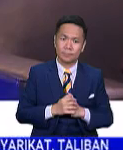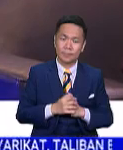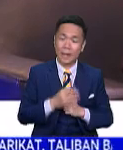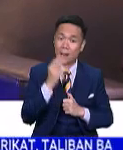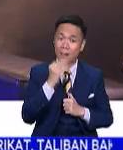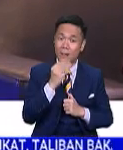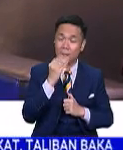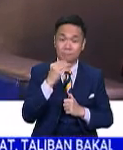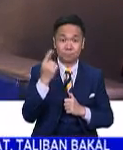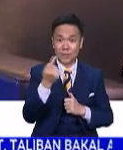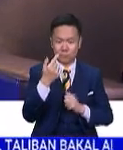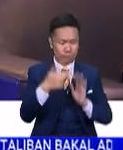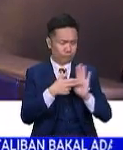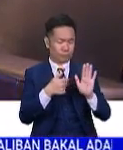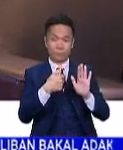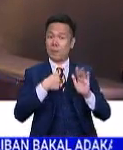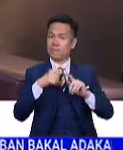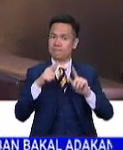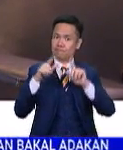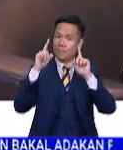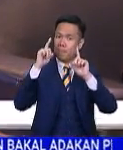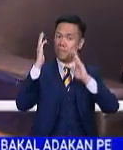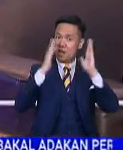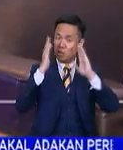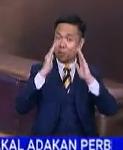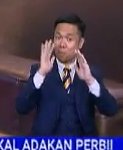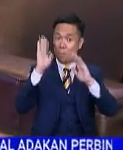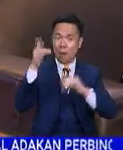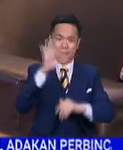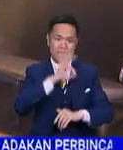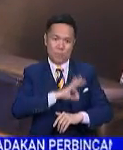dengan satu jenama yang boleh membawa keuntungan